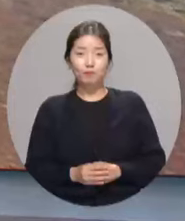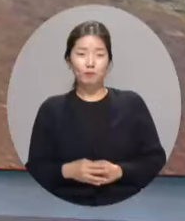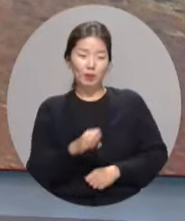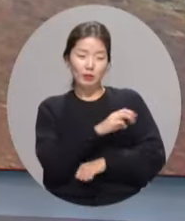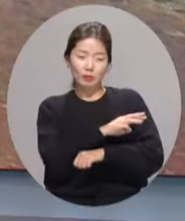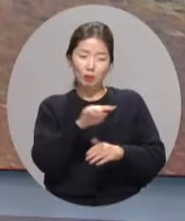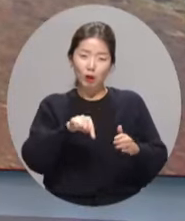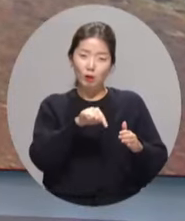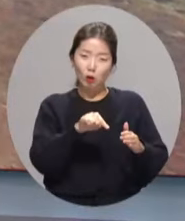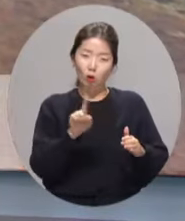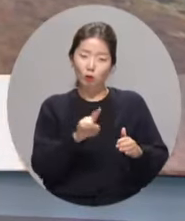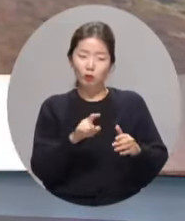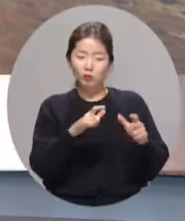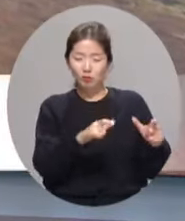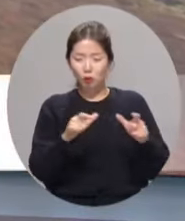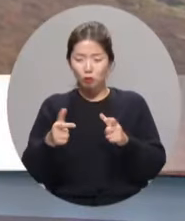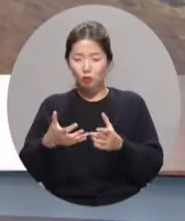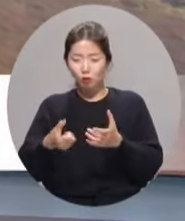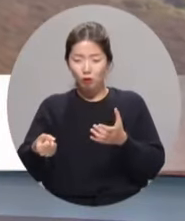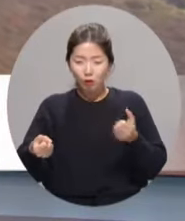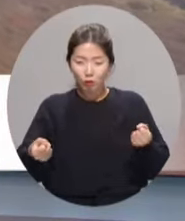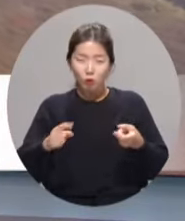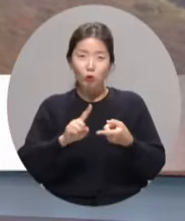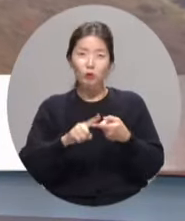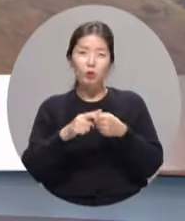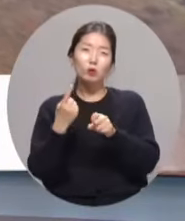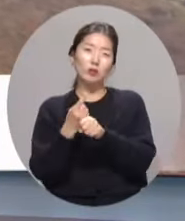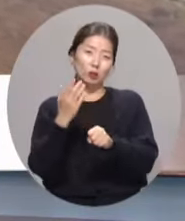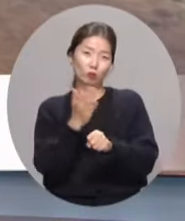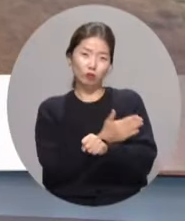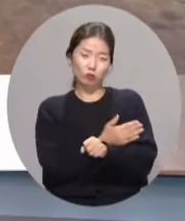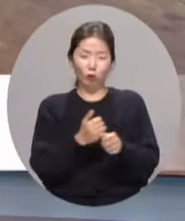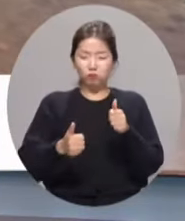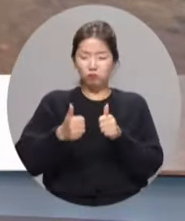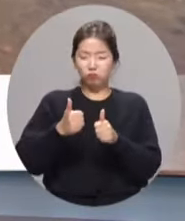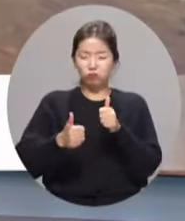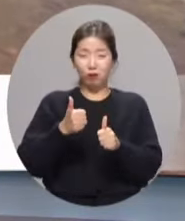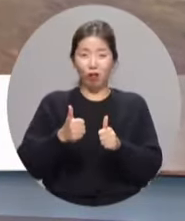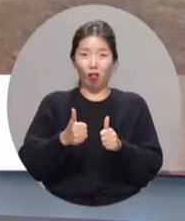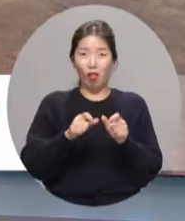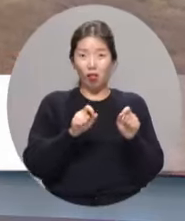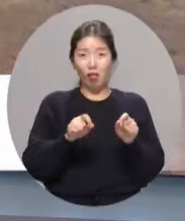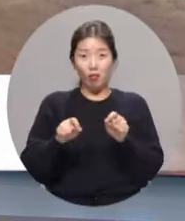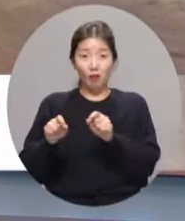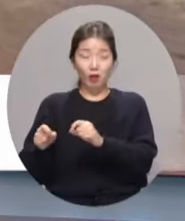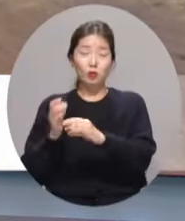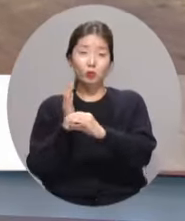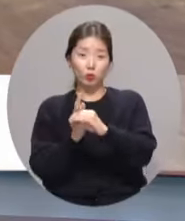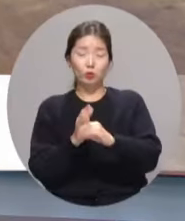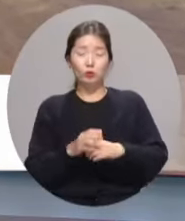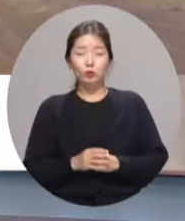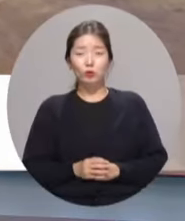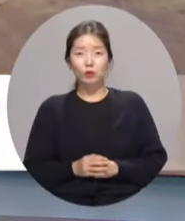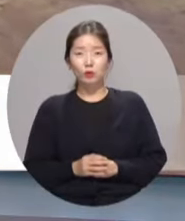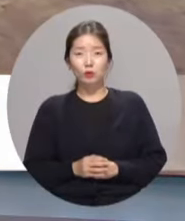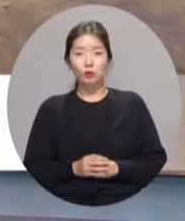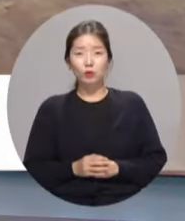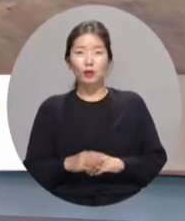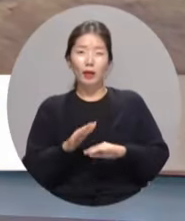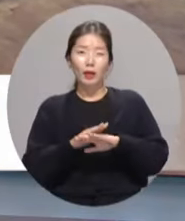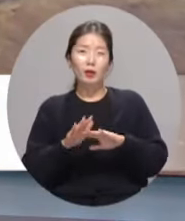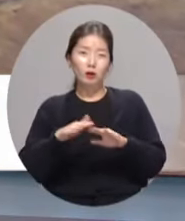새만금 내부를 어느 지역 관할로 할 것인지 작년부터 본격화된 분쟁이 해를 넘기고도 해소될 기미가 없습니다.